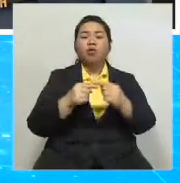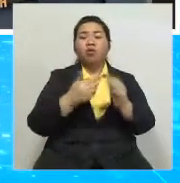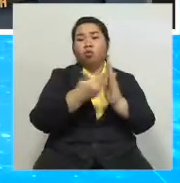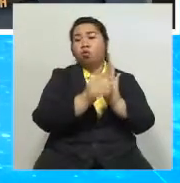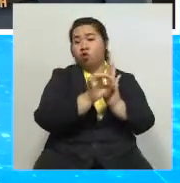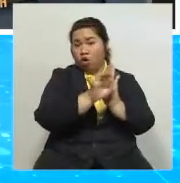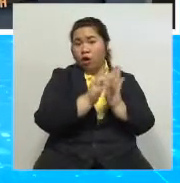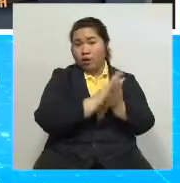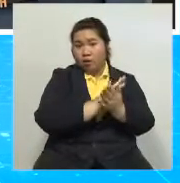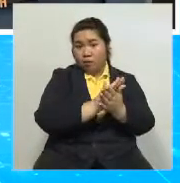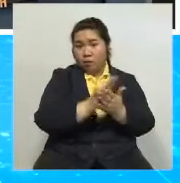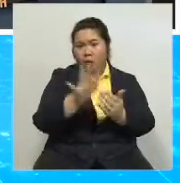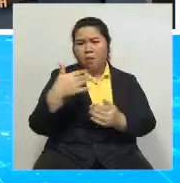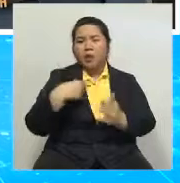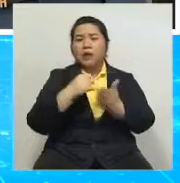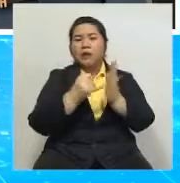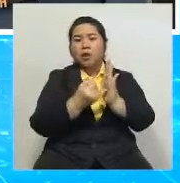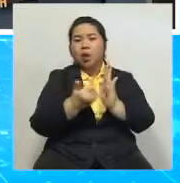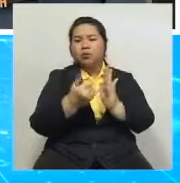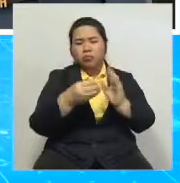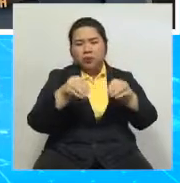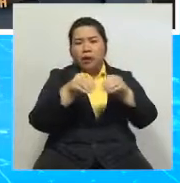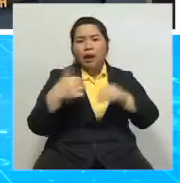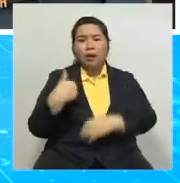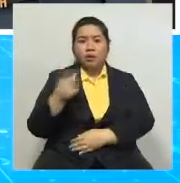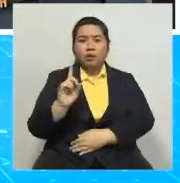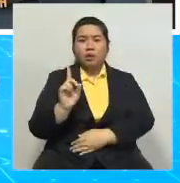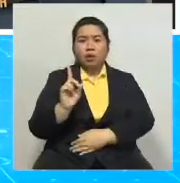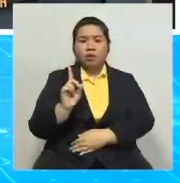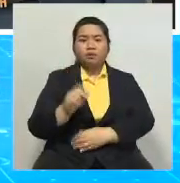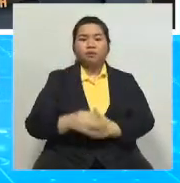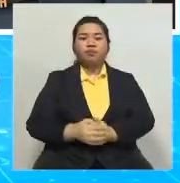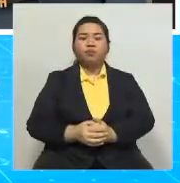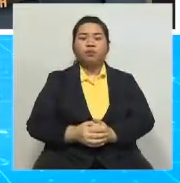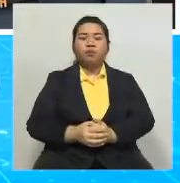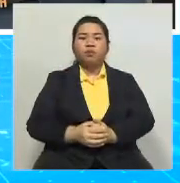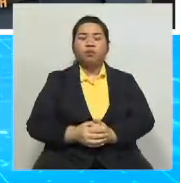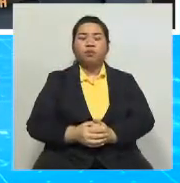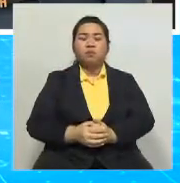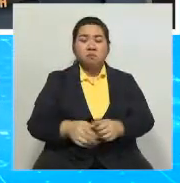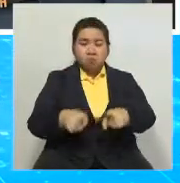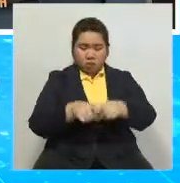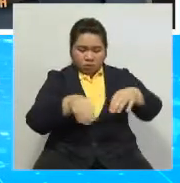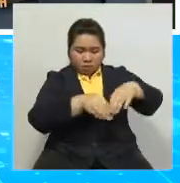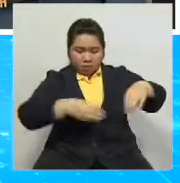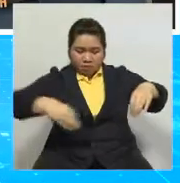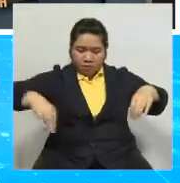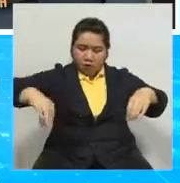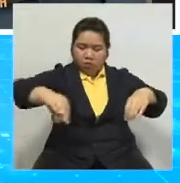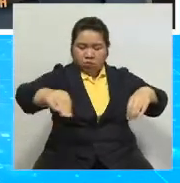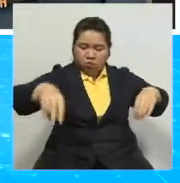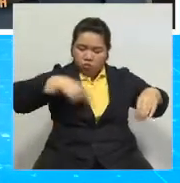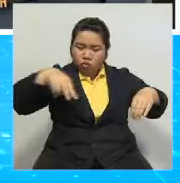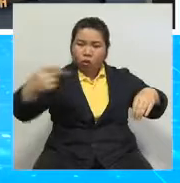ที่จังหวัดร้อยเอ็ดแล้วเนี่ยยังมีจังหวัดไหนบ้างคะที่เราต้องส่งเจ้าหน้าที่ที่จะเข้าไปตรวจสอบความแข็งแรงของแนวผนังกั้นน้ำเนี่ย